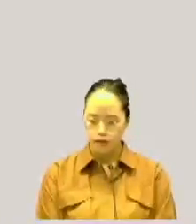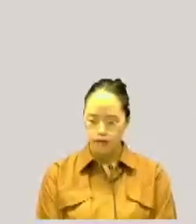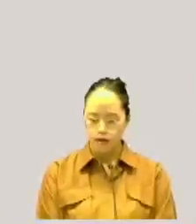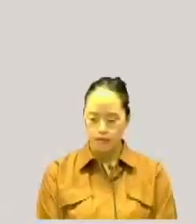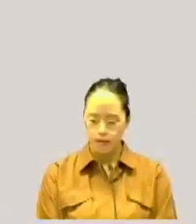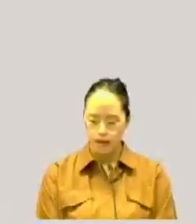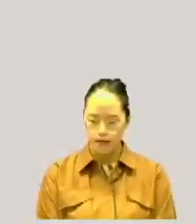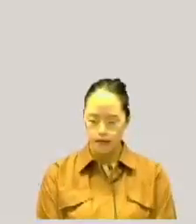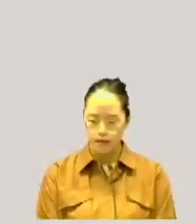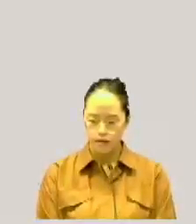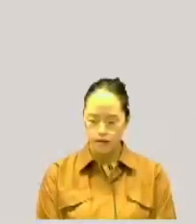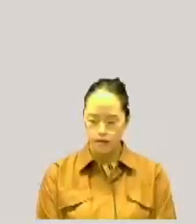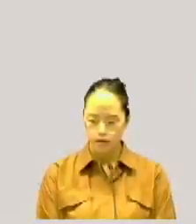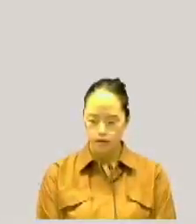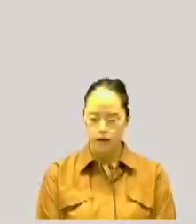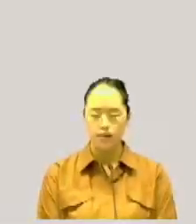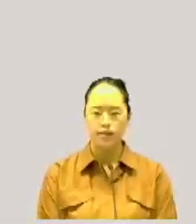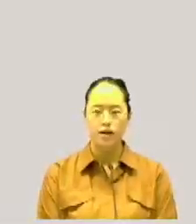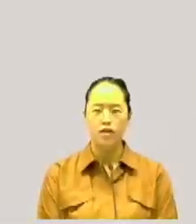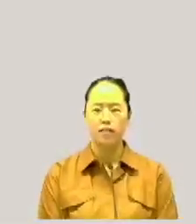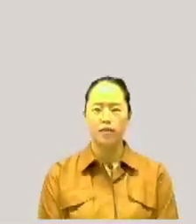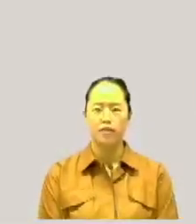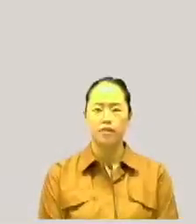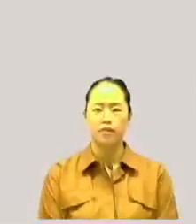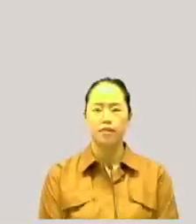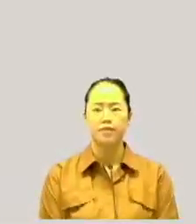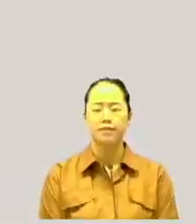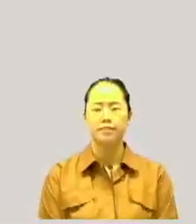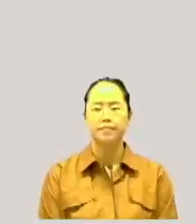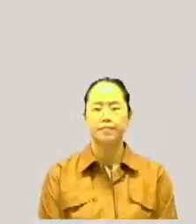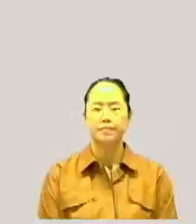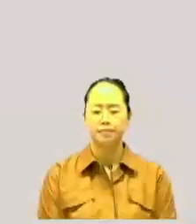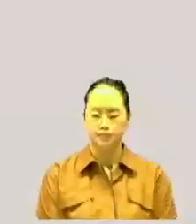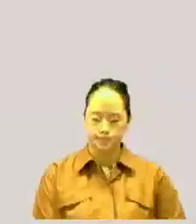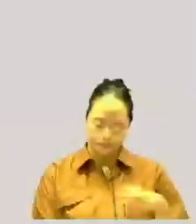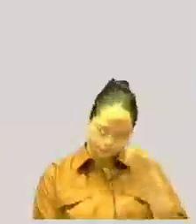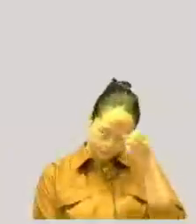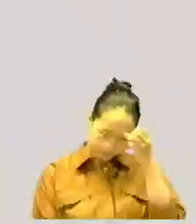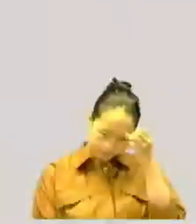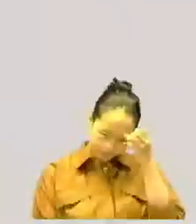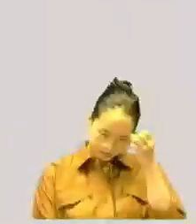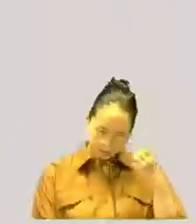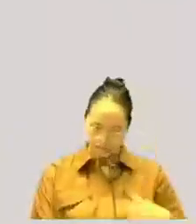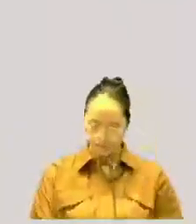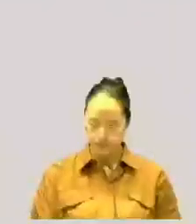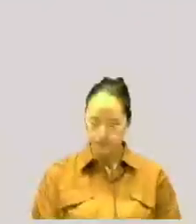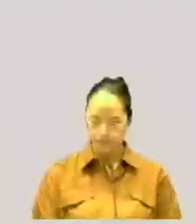今天的这个主题呢，我选择呢叫做这个上帝的辩论。